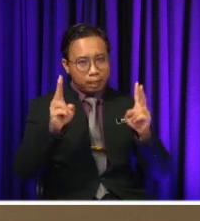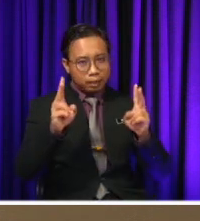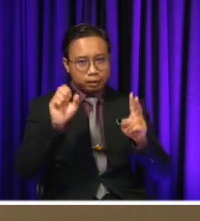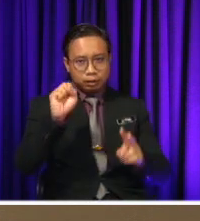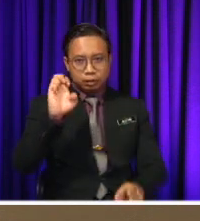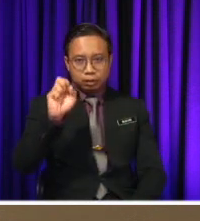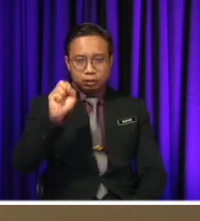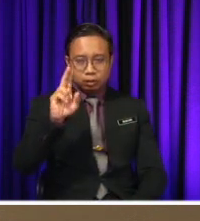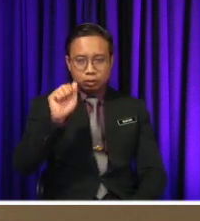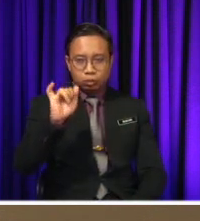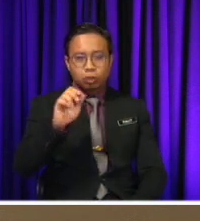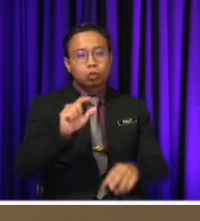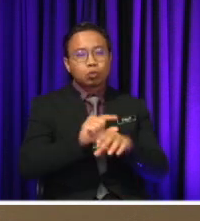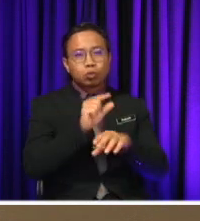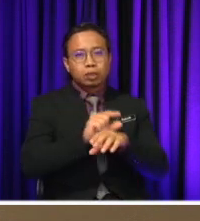gunakan